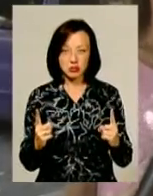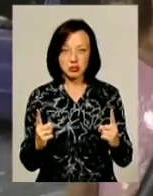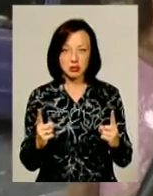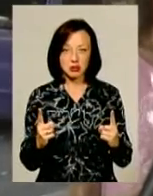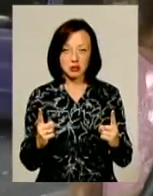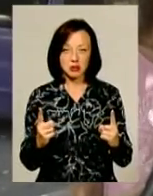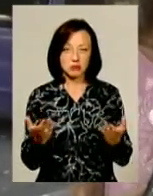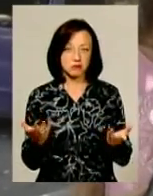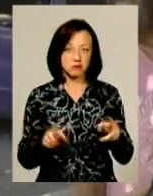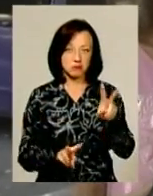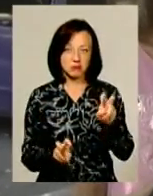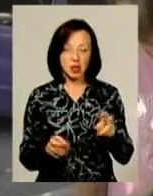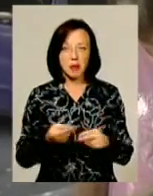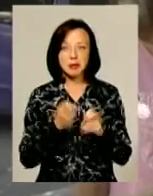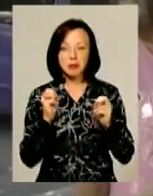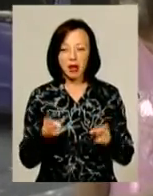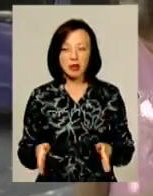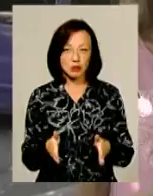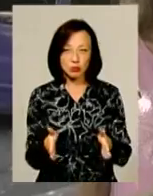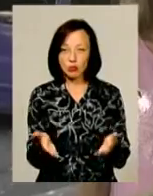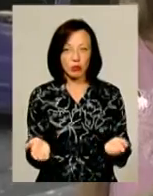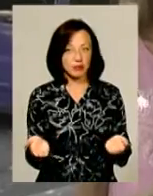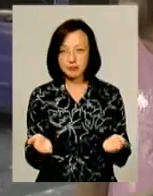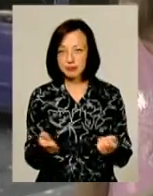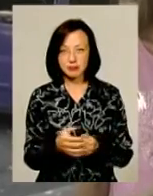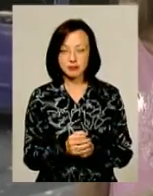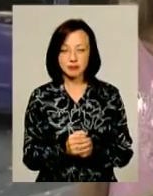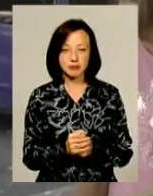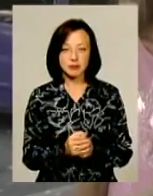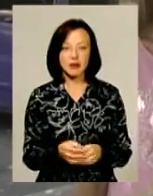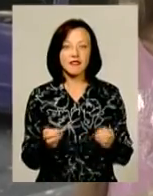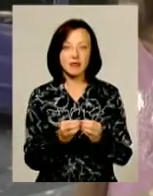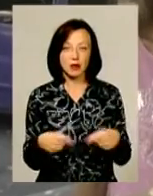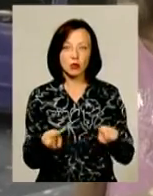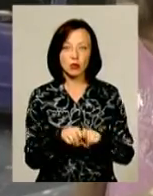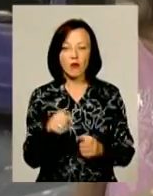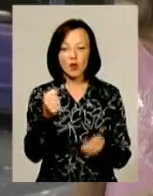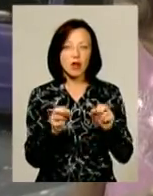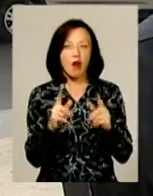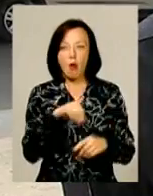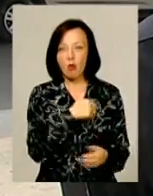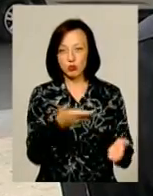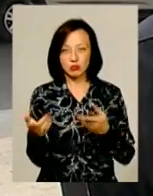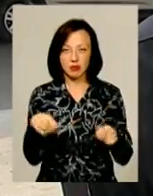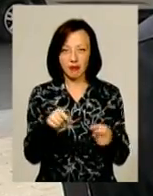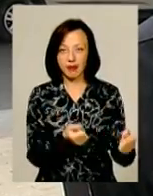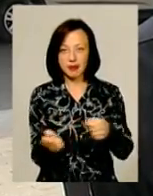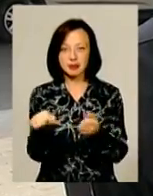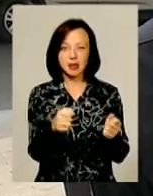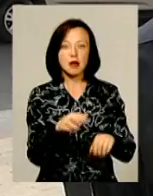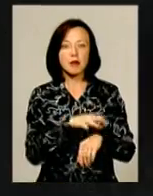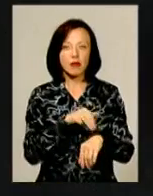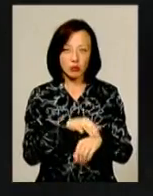як він там називається, безпеки на дорогах, ну все одно у нас водії як хочуть, так і їздять. Щоправда,